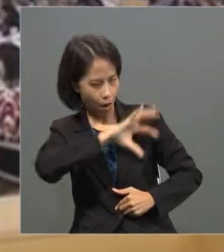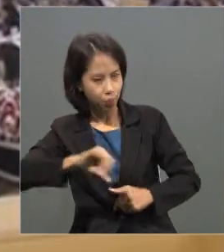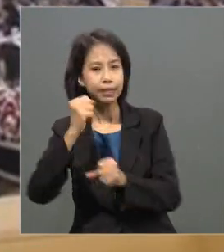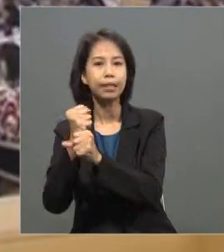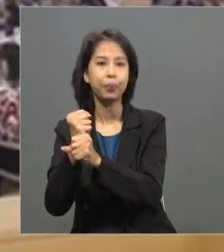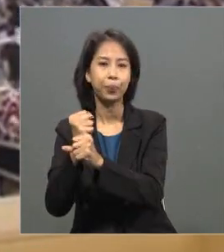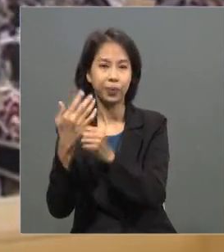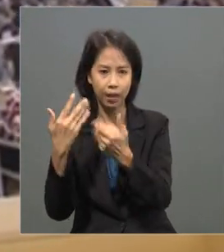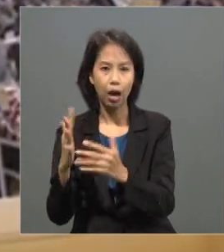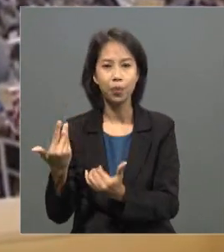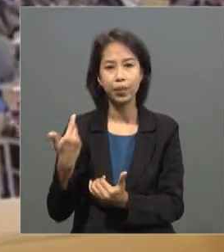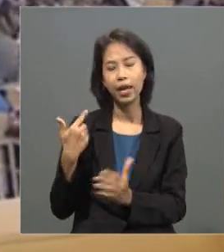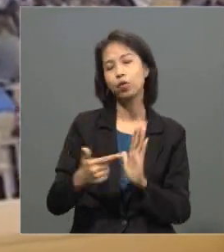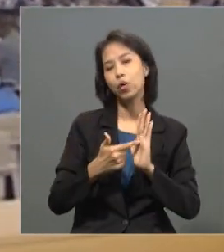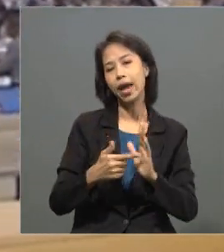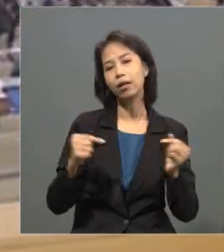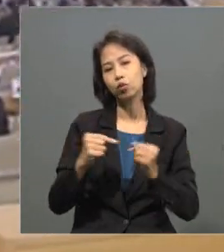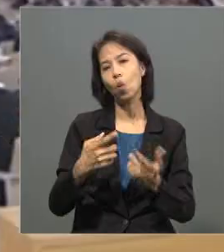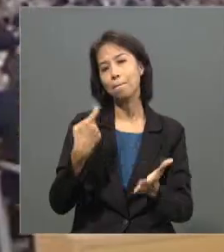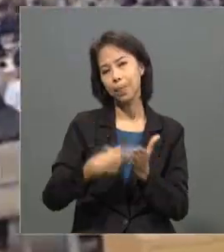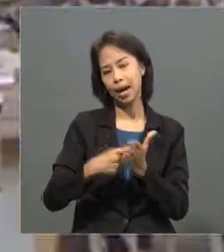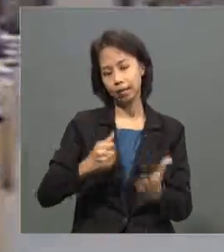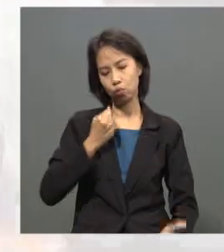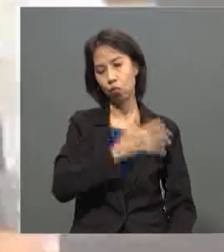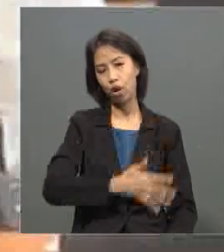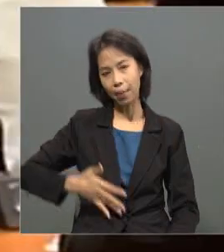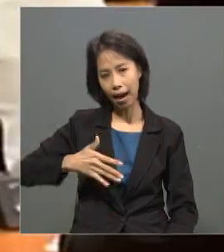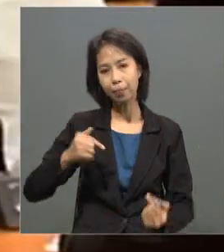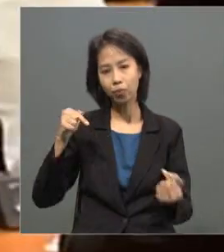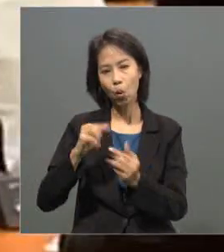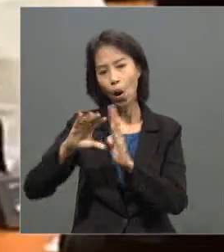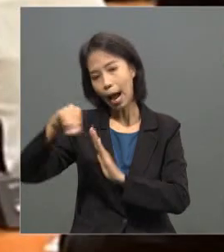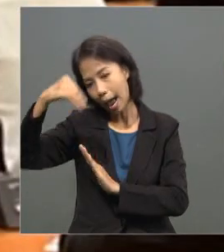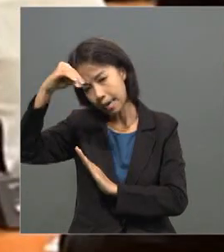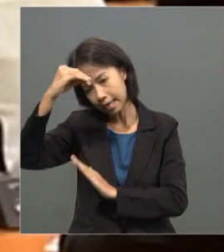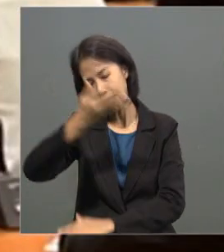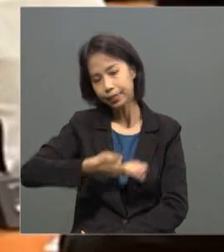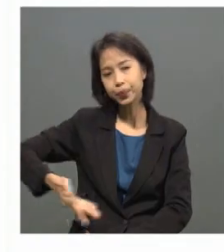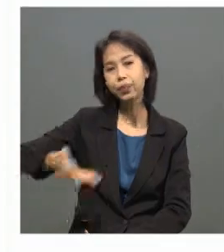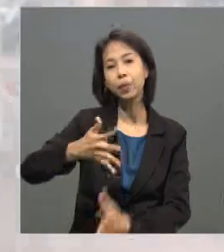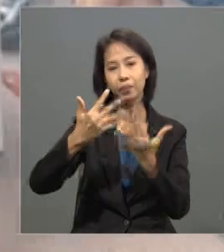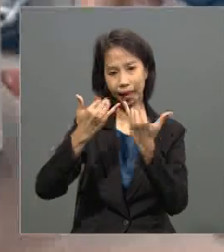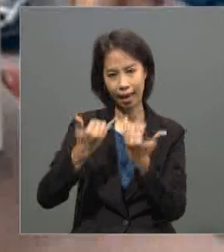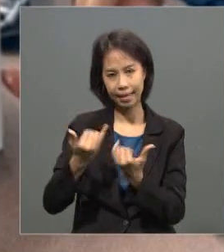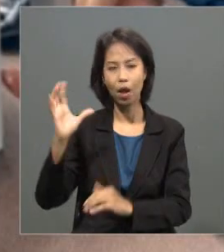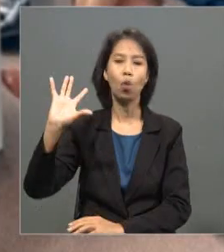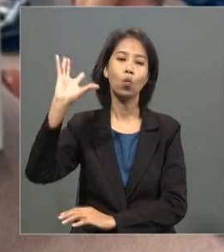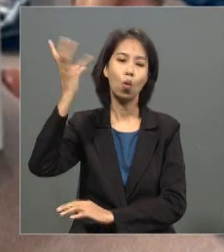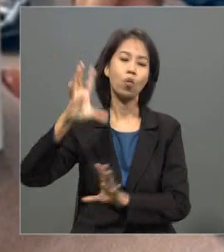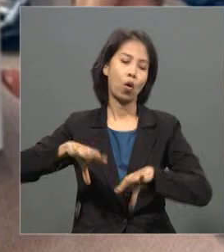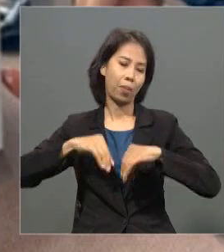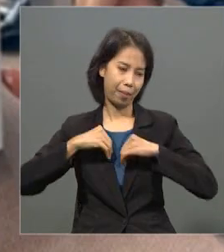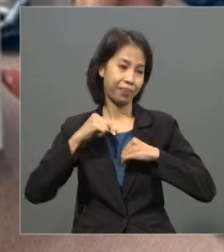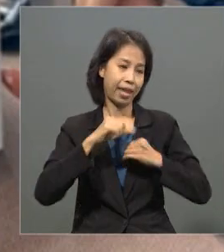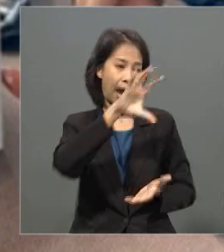นโยบายหลักการประกันสุขภาพถ้วนหน้าและนโยบายการศึกษาเพื่อปวงชนครับซึ่งก็ได้รับการยอมรับในระดับสากลไปเผย